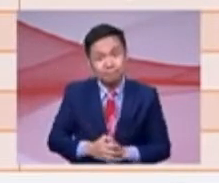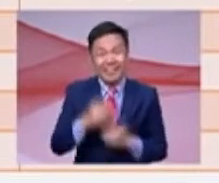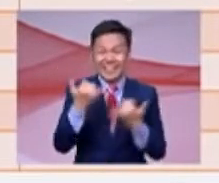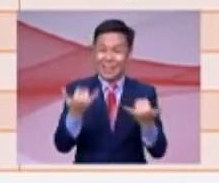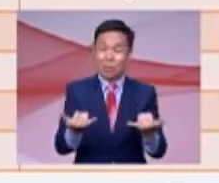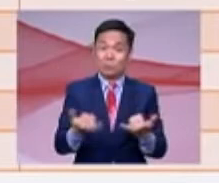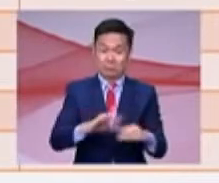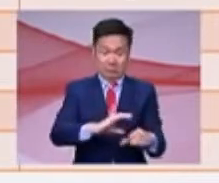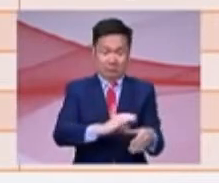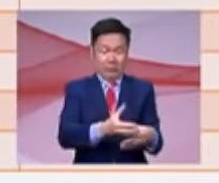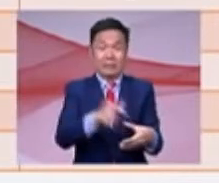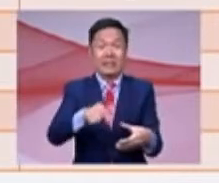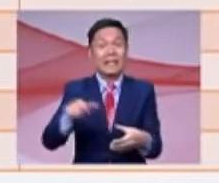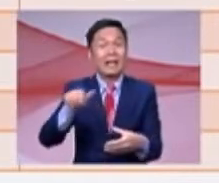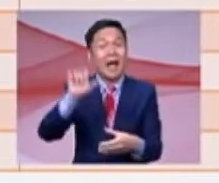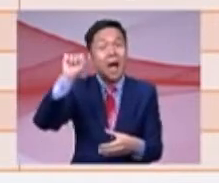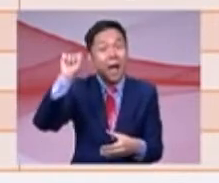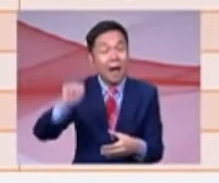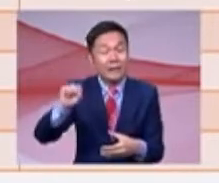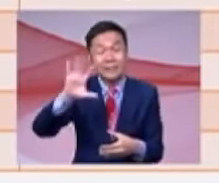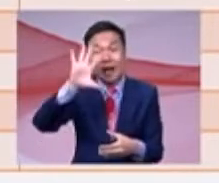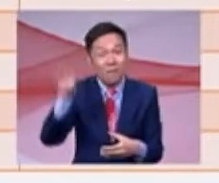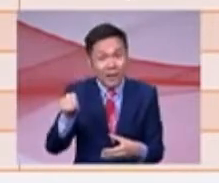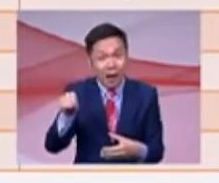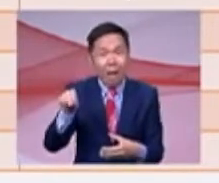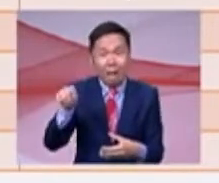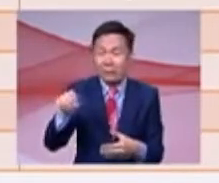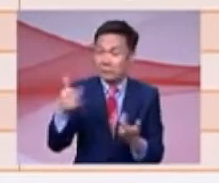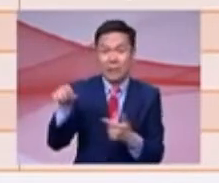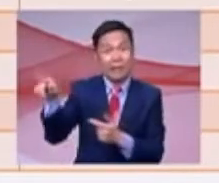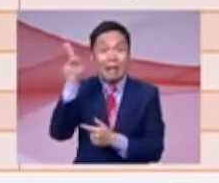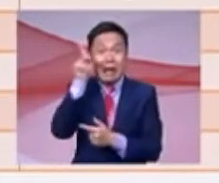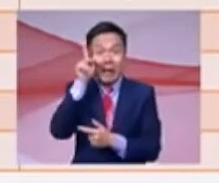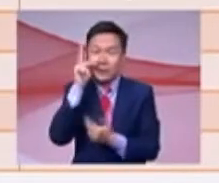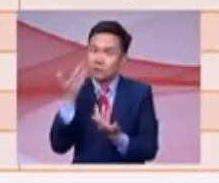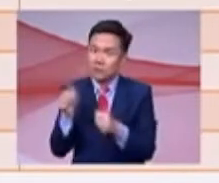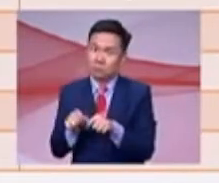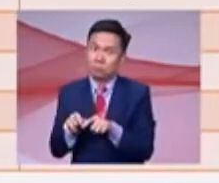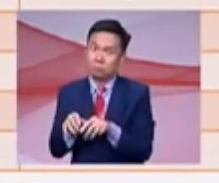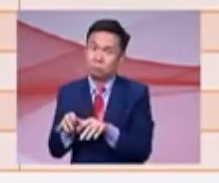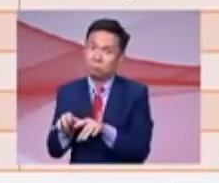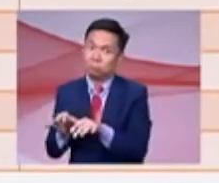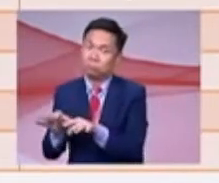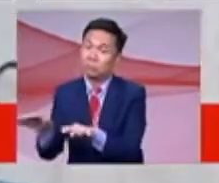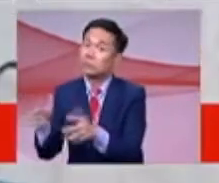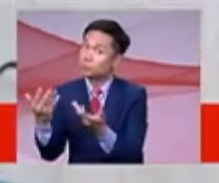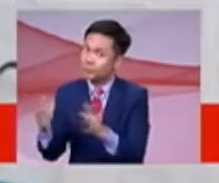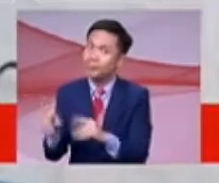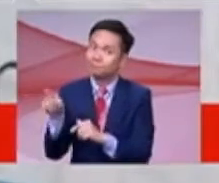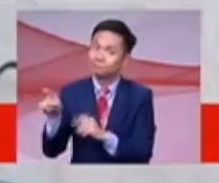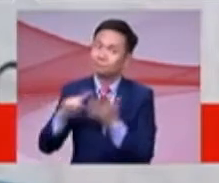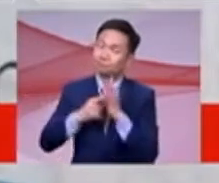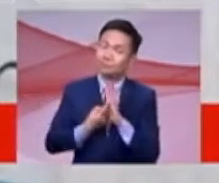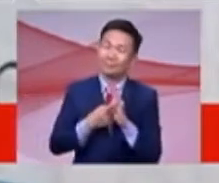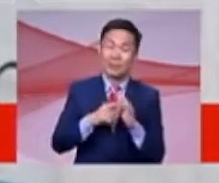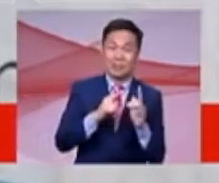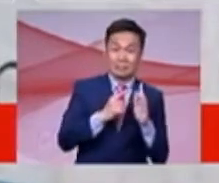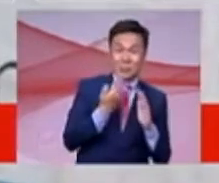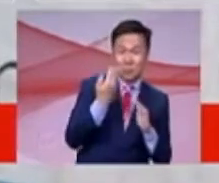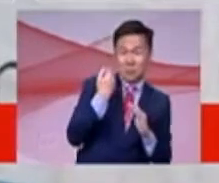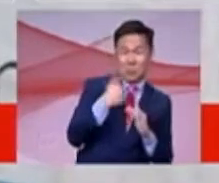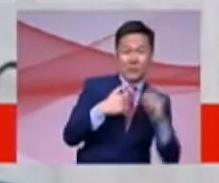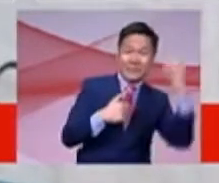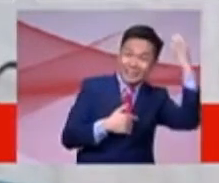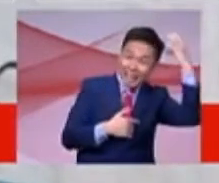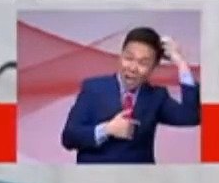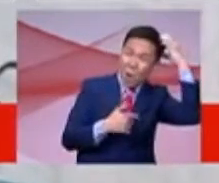kluster South African variant telah pun menular di Kelantan dan pada mulanya berlaku hanya di Selangor dan juga